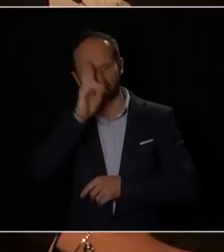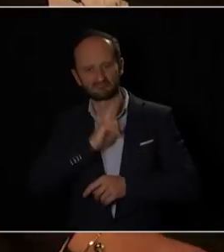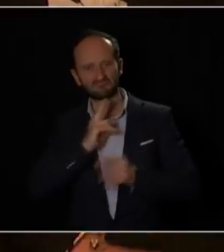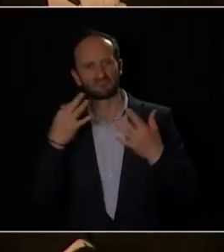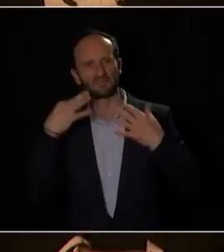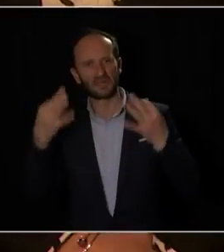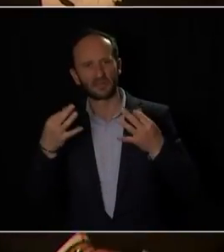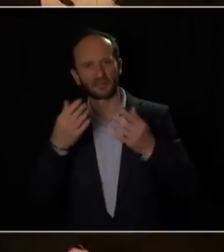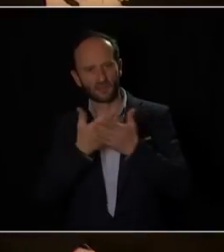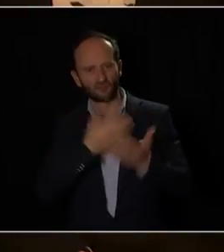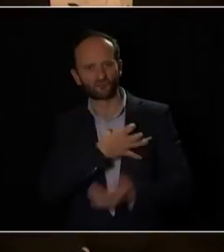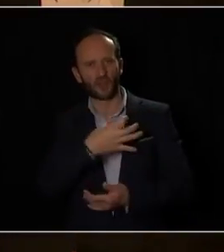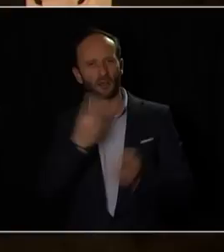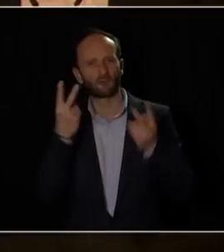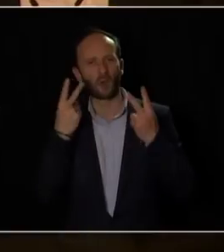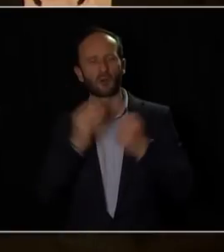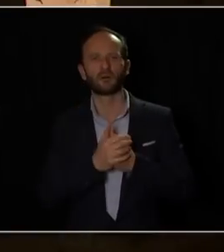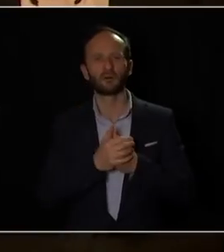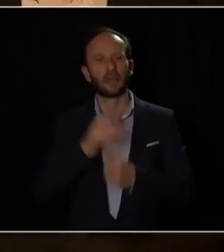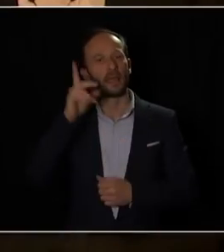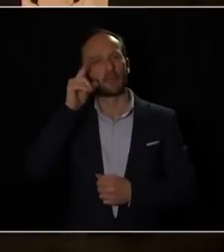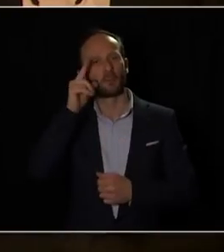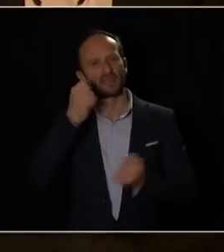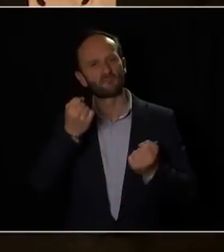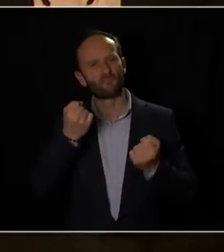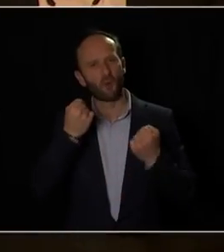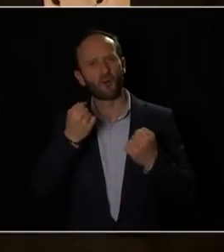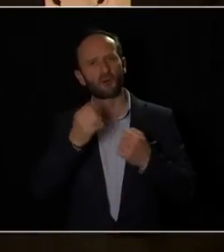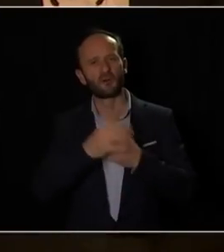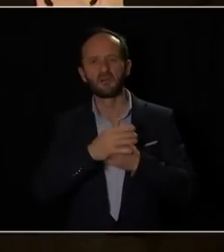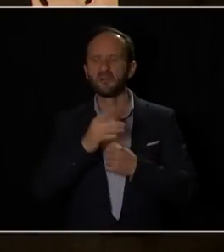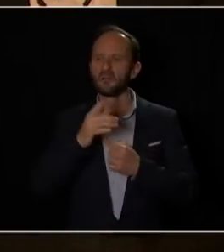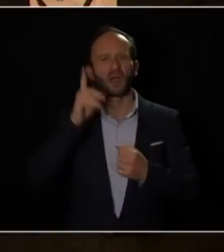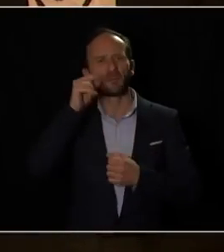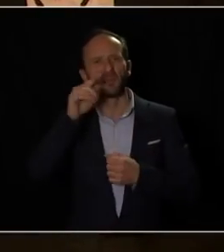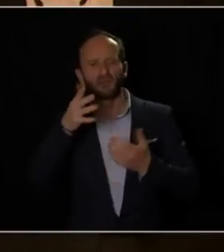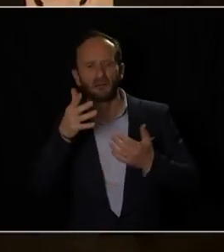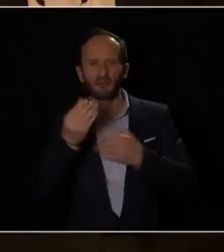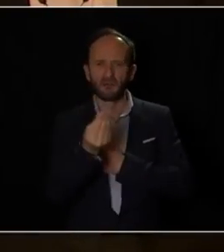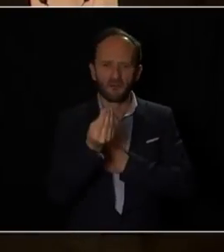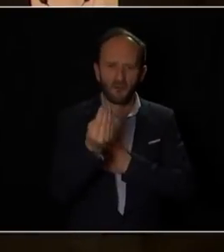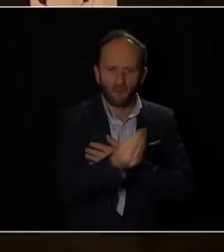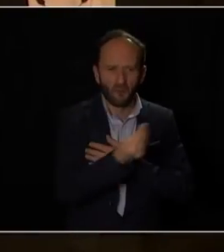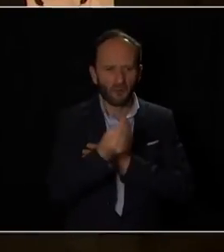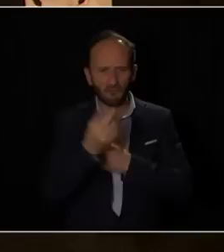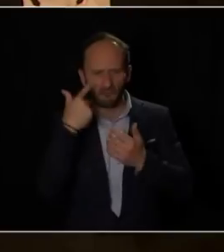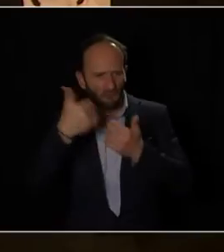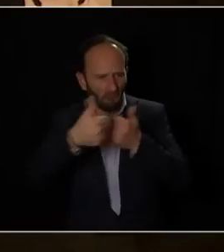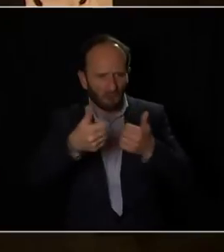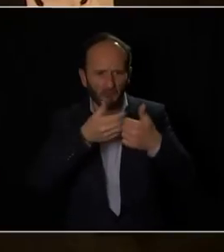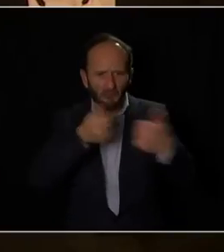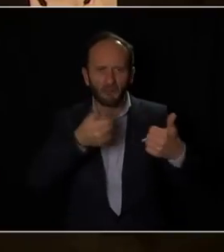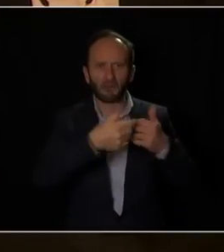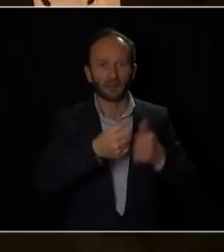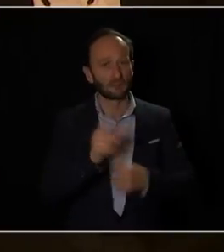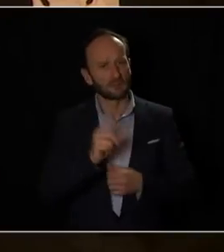nous est chère. La République est forte, elle ne distingue pas entre ses enfants, et c'est là sa force, c'est ce qui lui